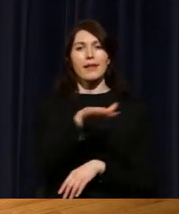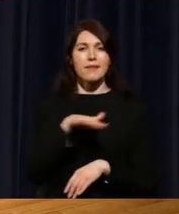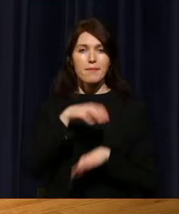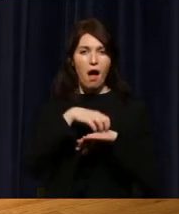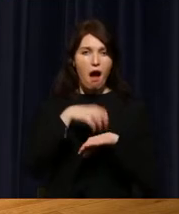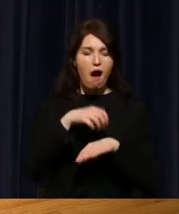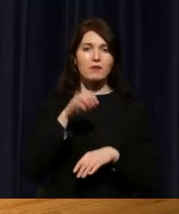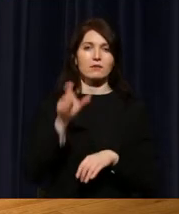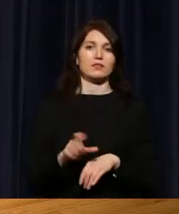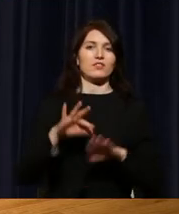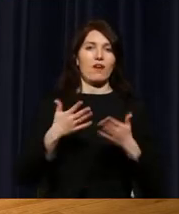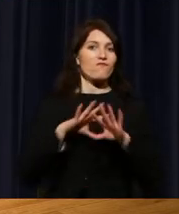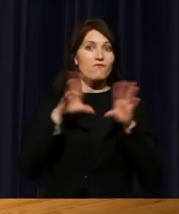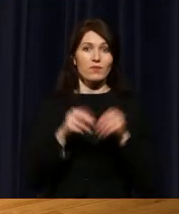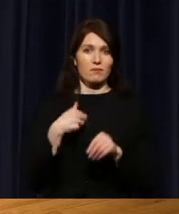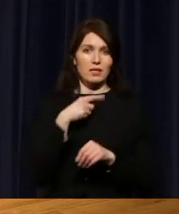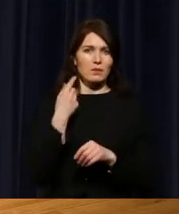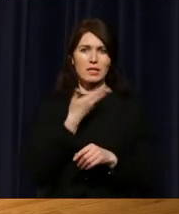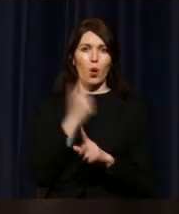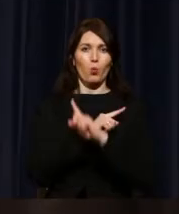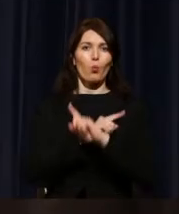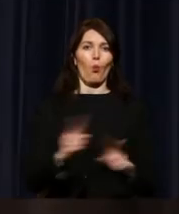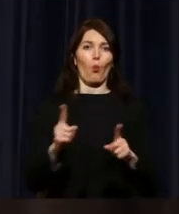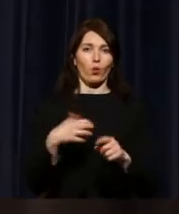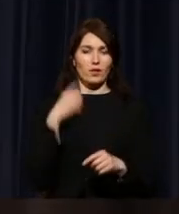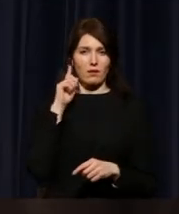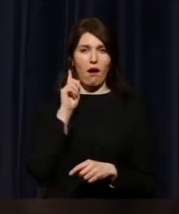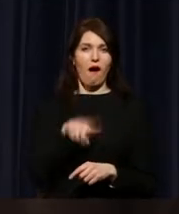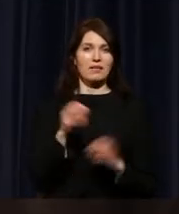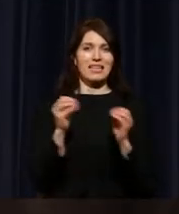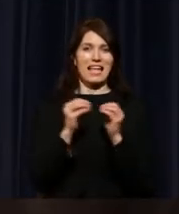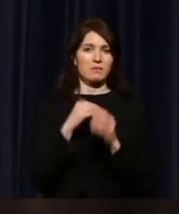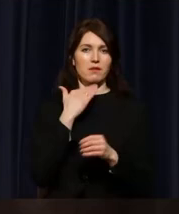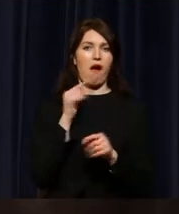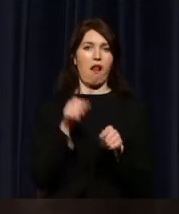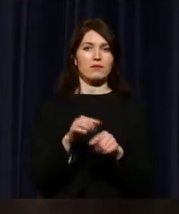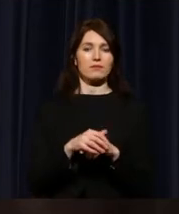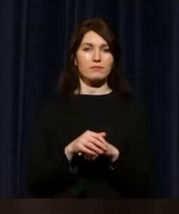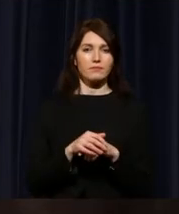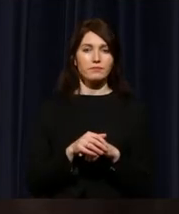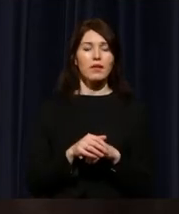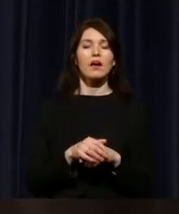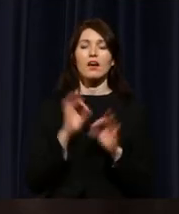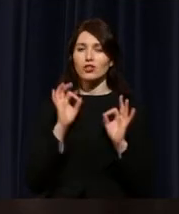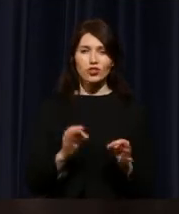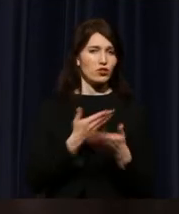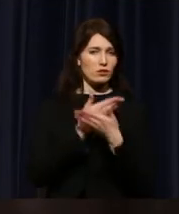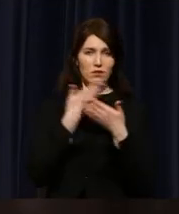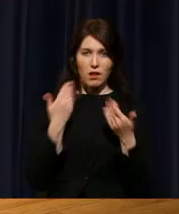vai vispār es gribētu tajā, tas jau taču nav uzreiz tev jāzina tajā 10. Klasē. Tas noteikti nav,